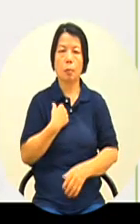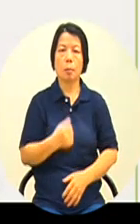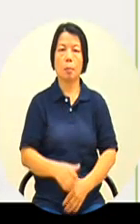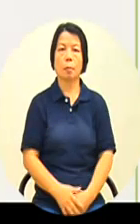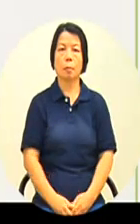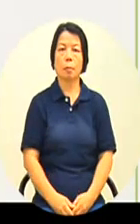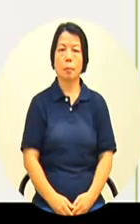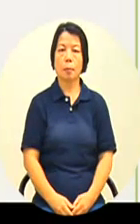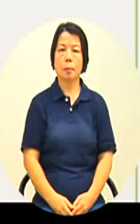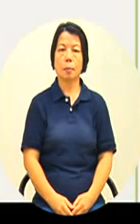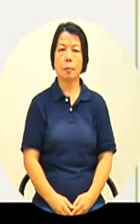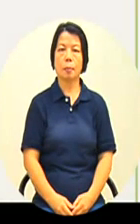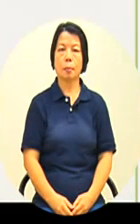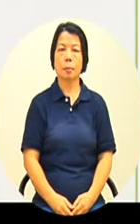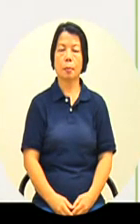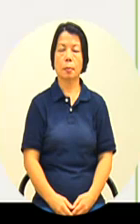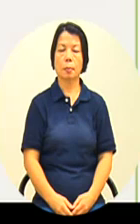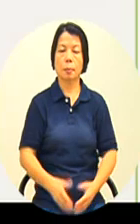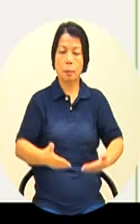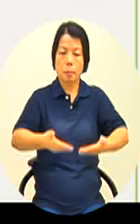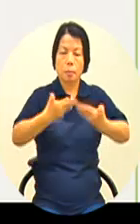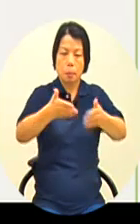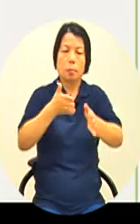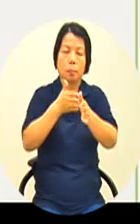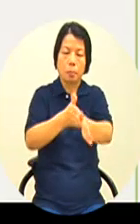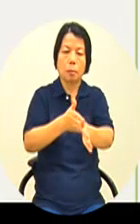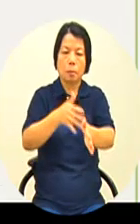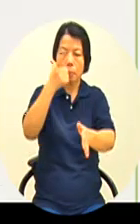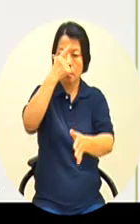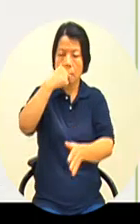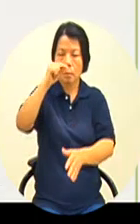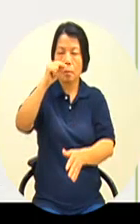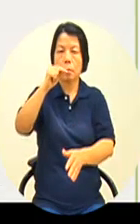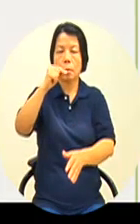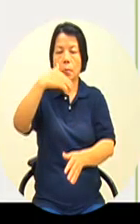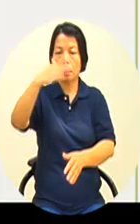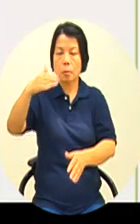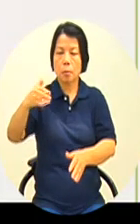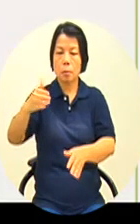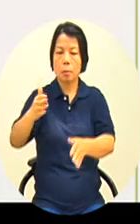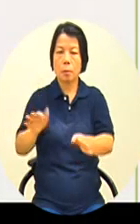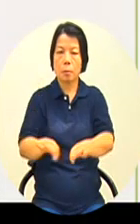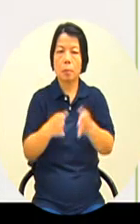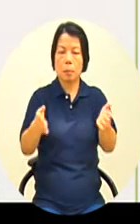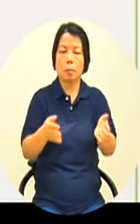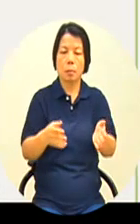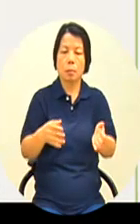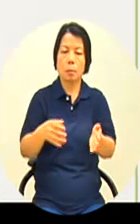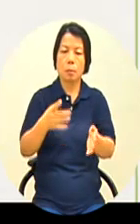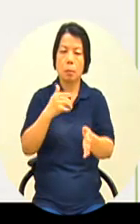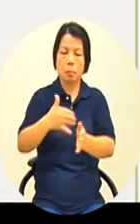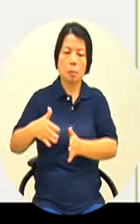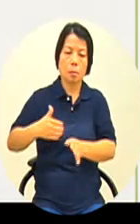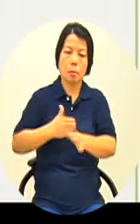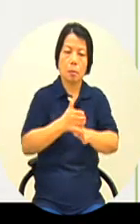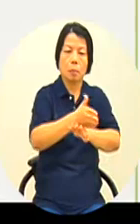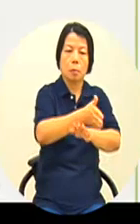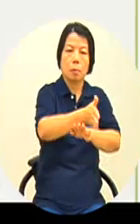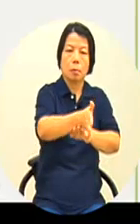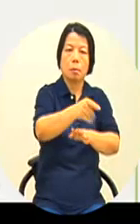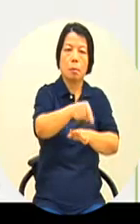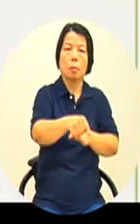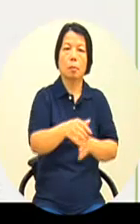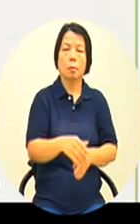讲，这个轻轨的对红山轨。对不对？伊所走的路线对不对？吼，是对